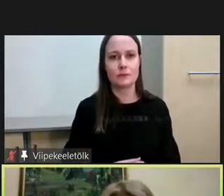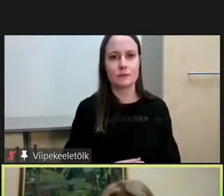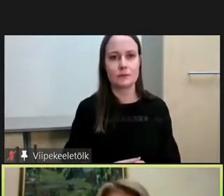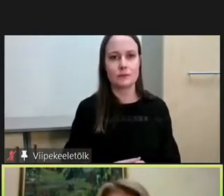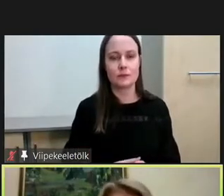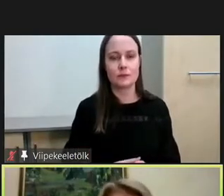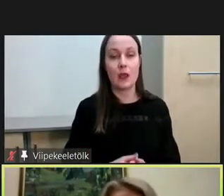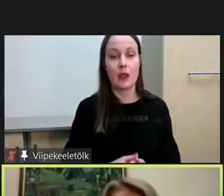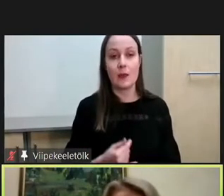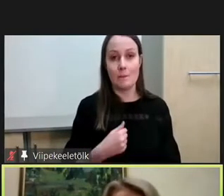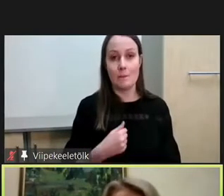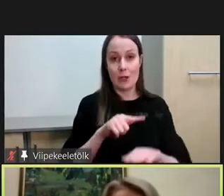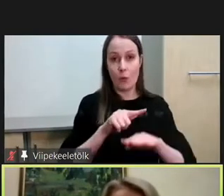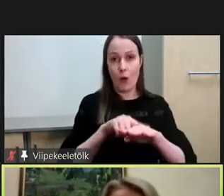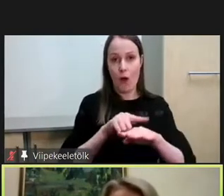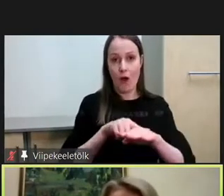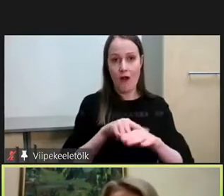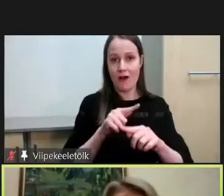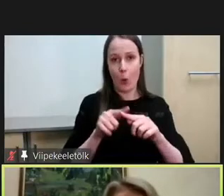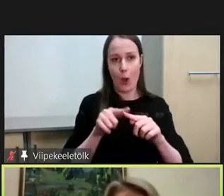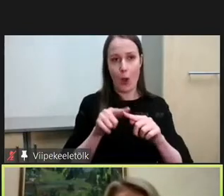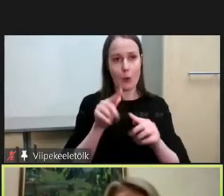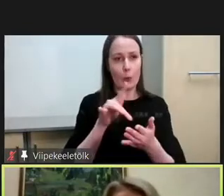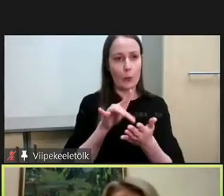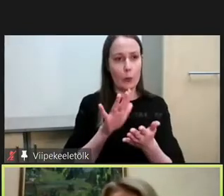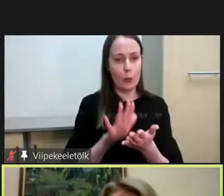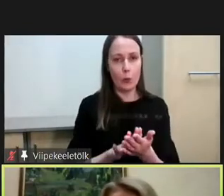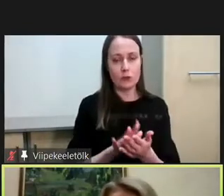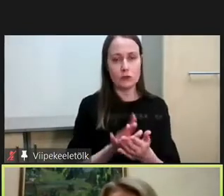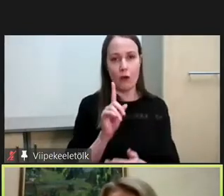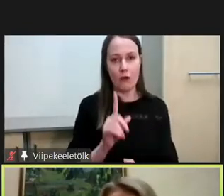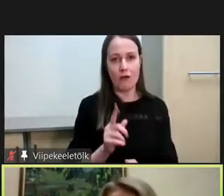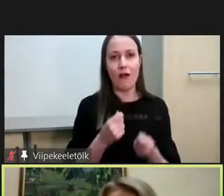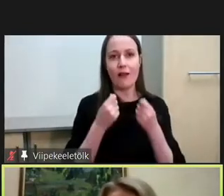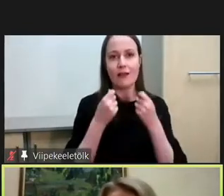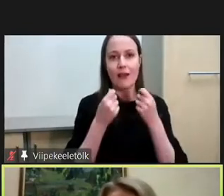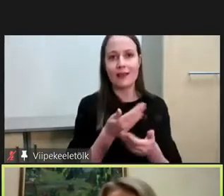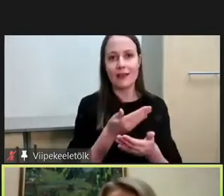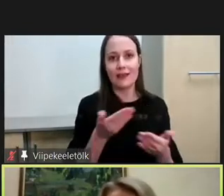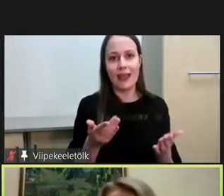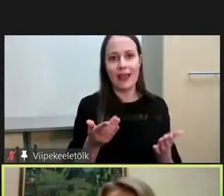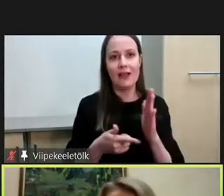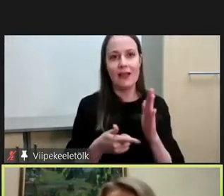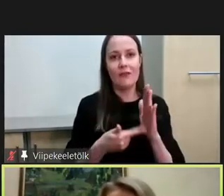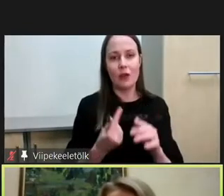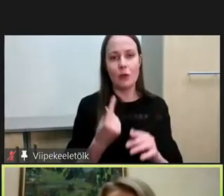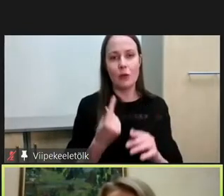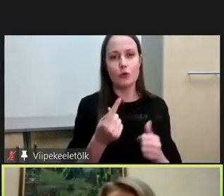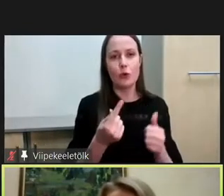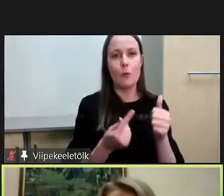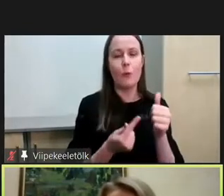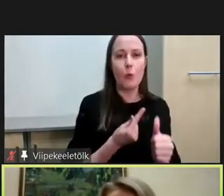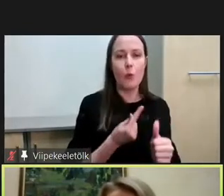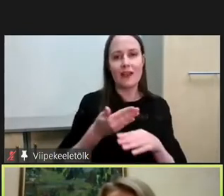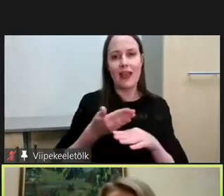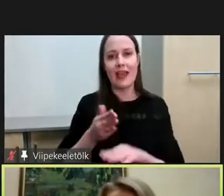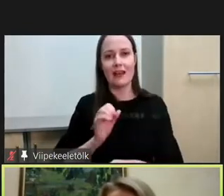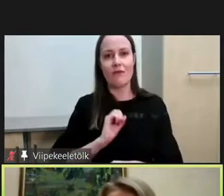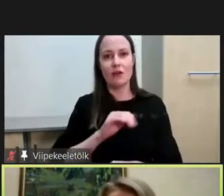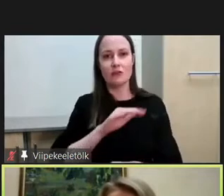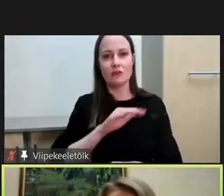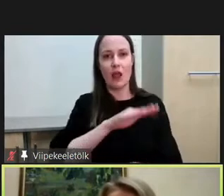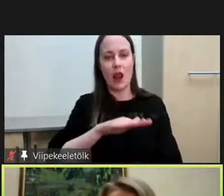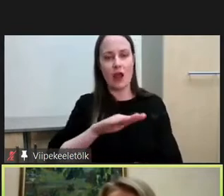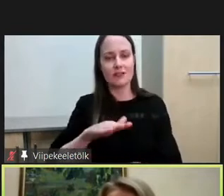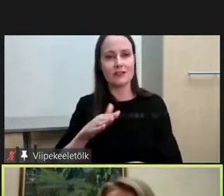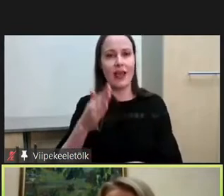Minu aeg saab kohe läbi, aga näitan teile ka veel ühte puuetega ja erivajadustega laste vanematele ja